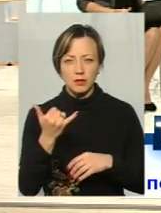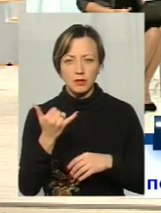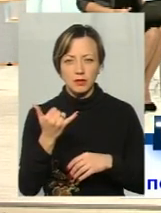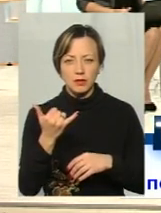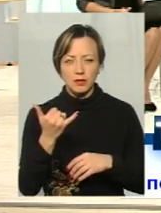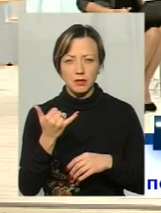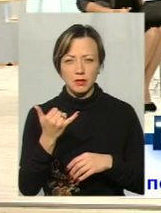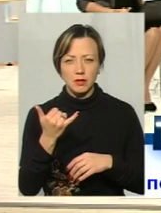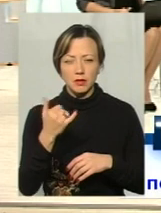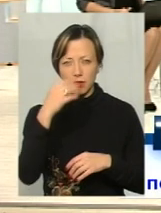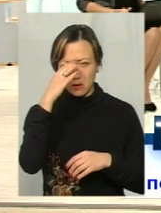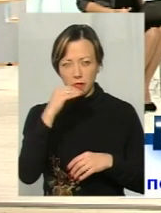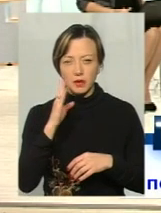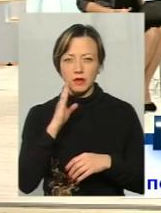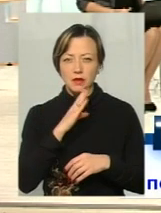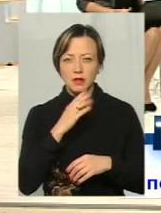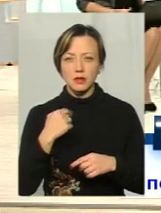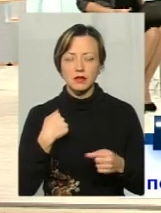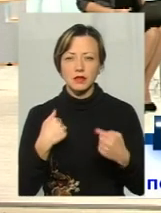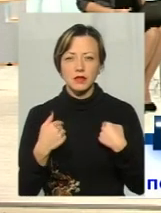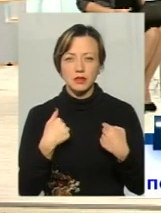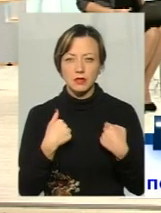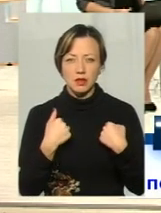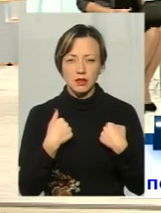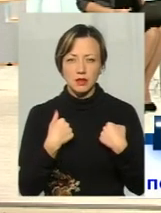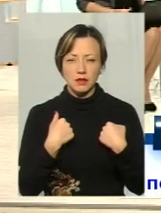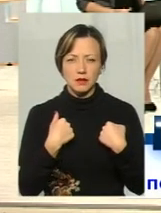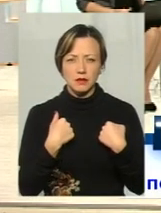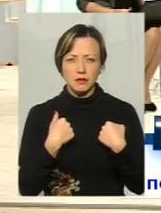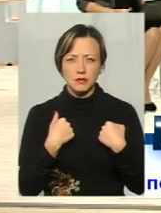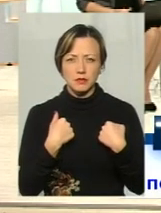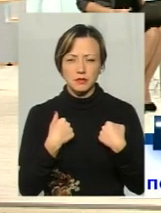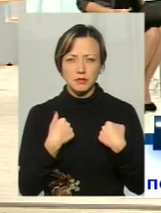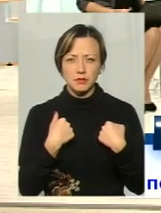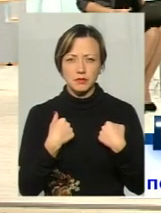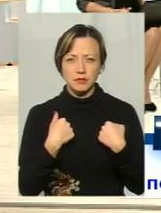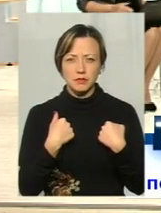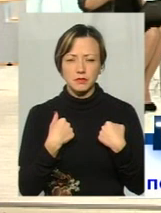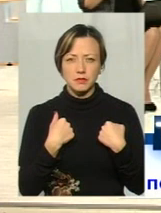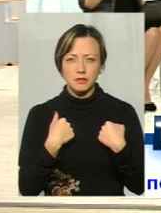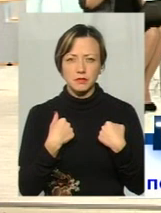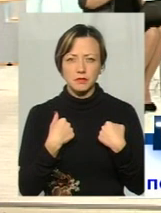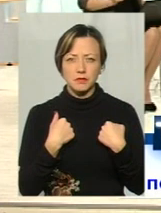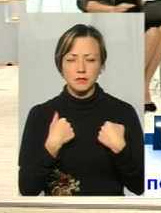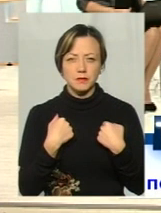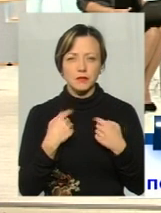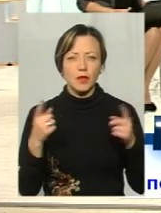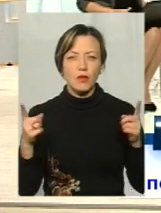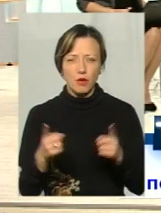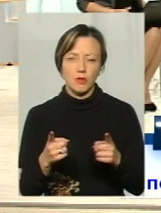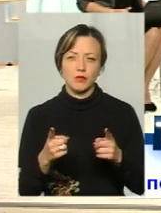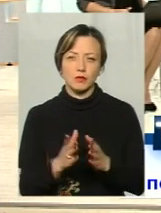батьки страждають. Так перестане. Да. Ми вас дуже стисло